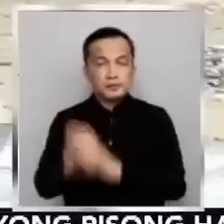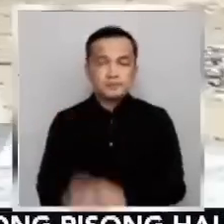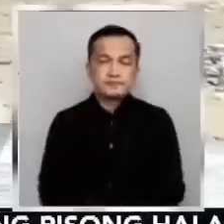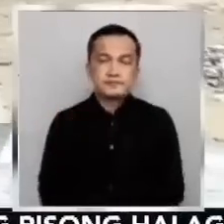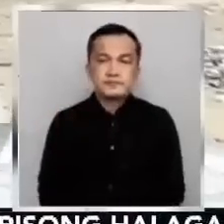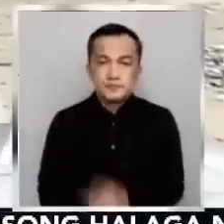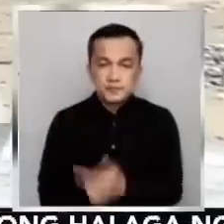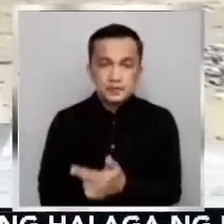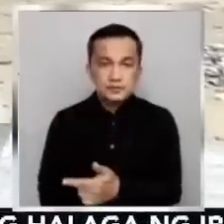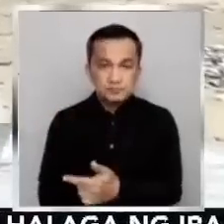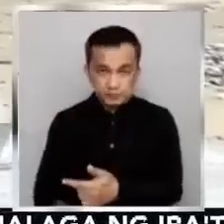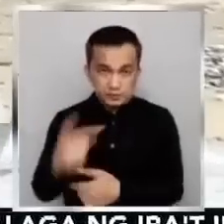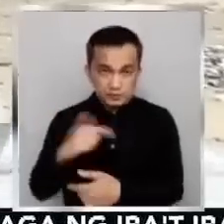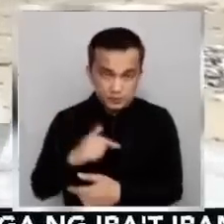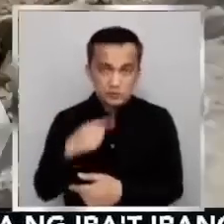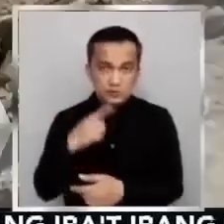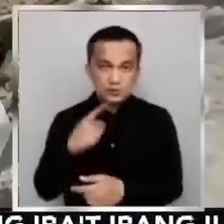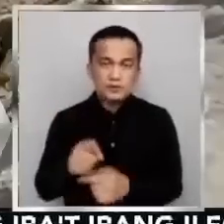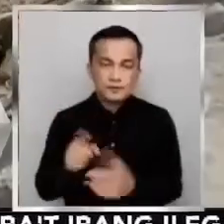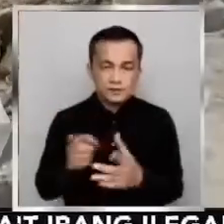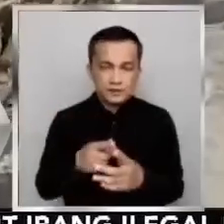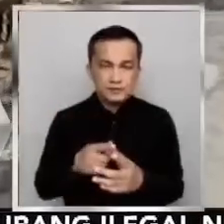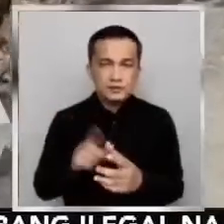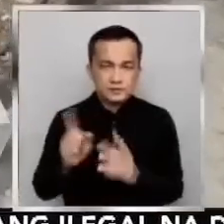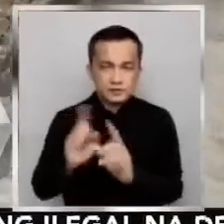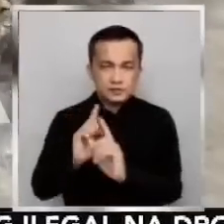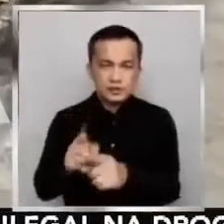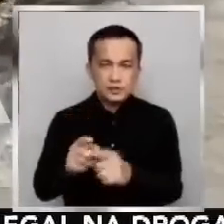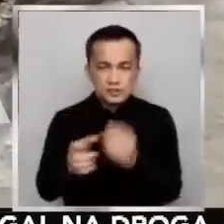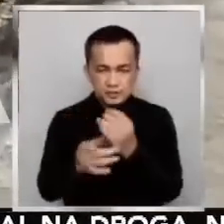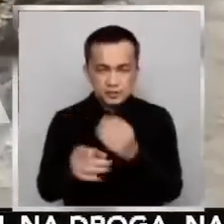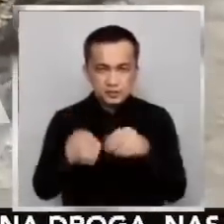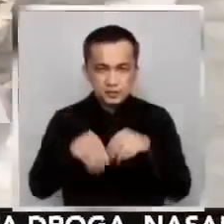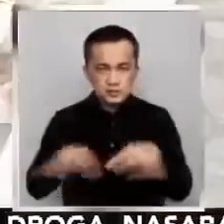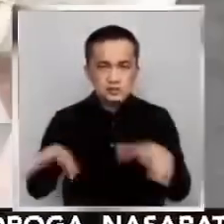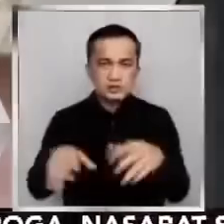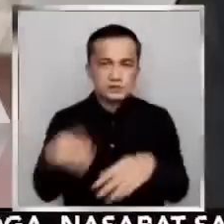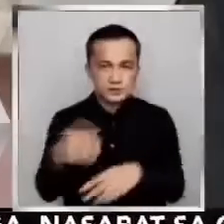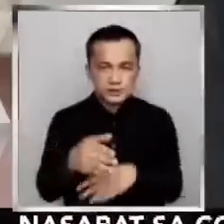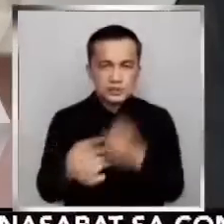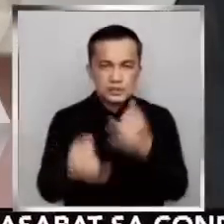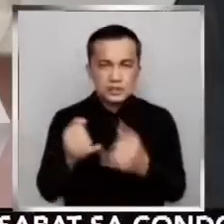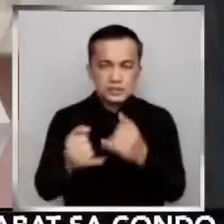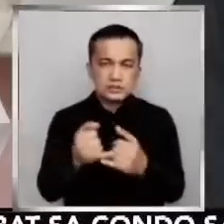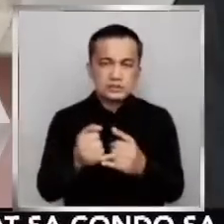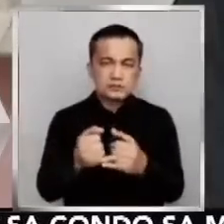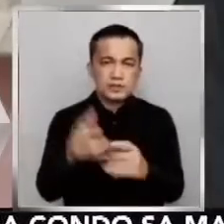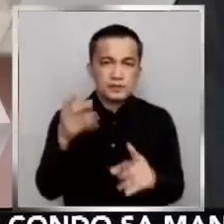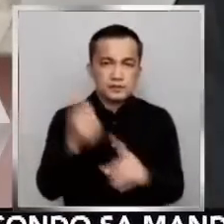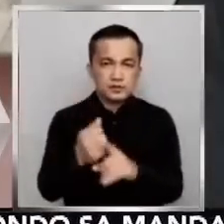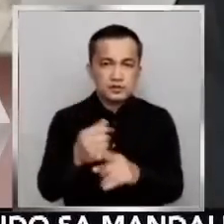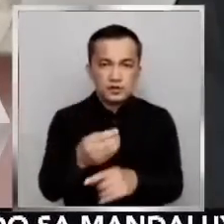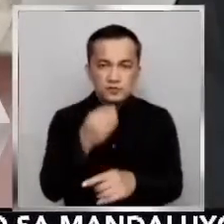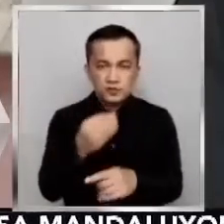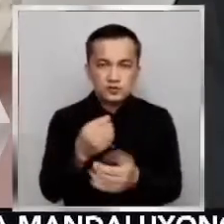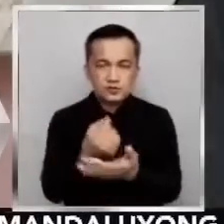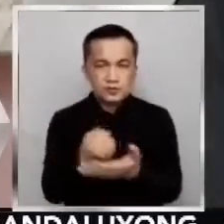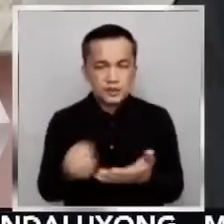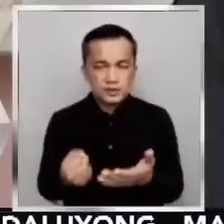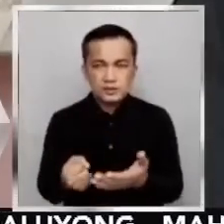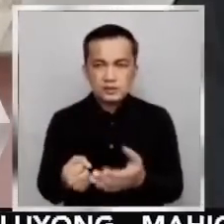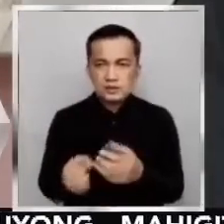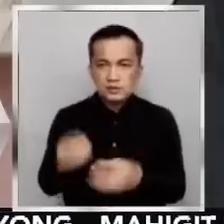tugunan ang epekto ng taga sa marine environment na kalaunay tatamaan ang food supply. We know na very rich ang area sa